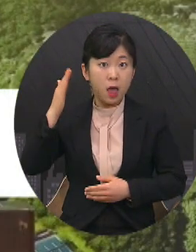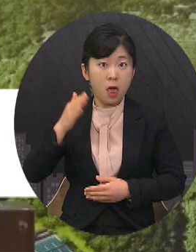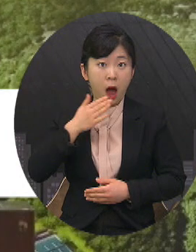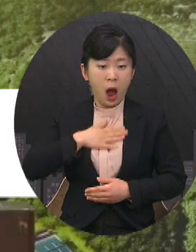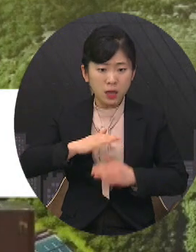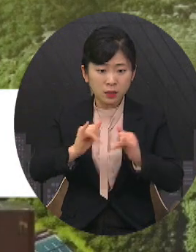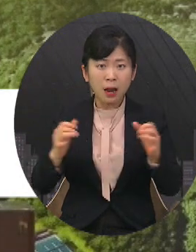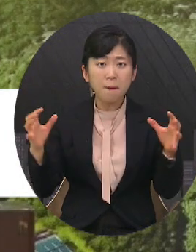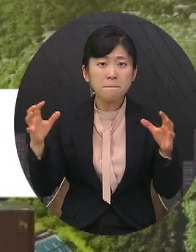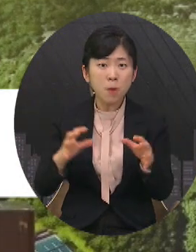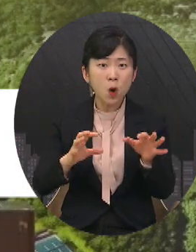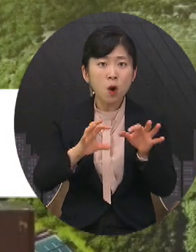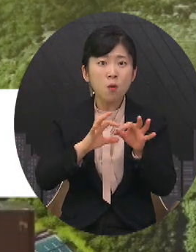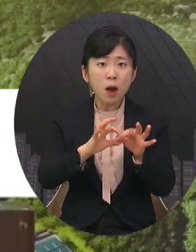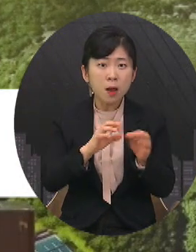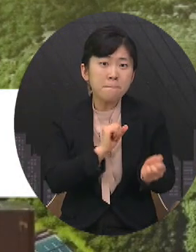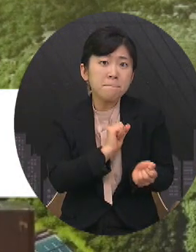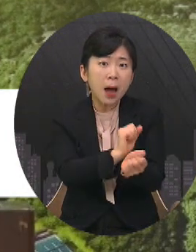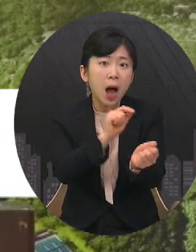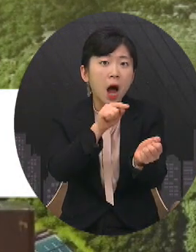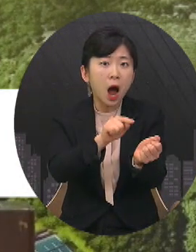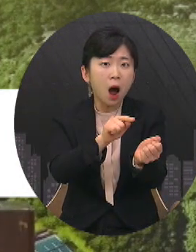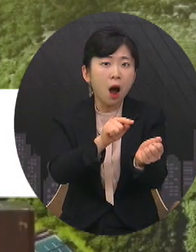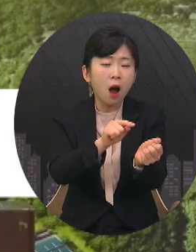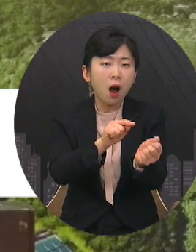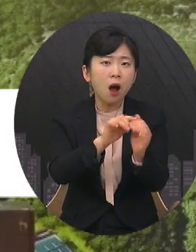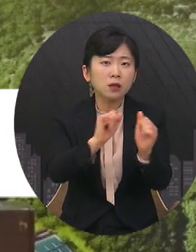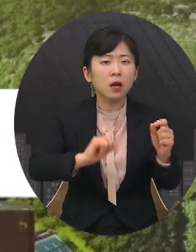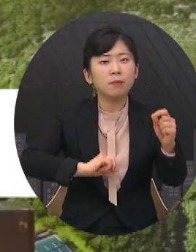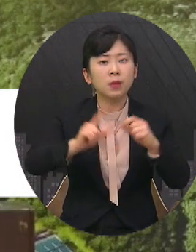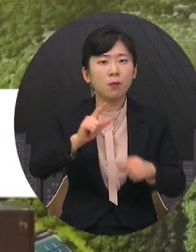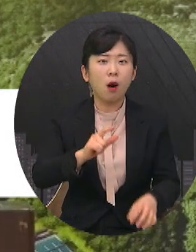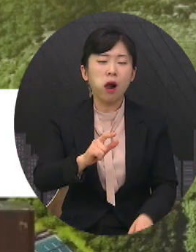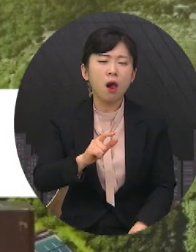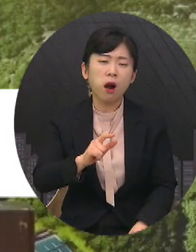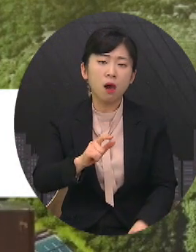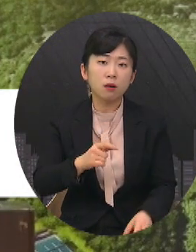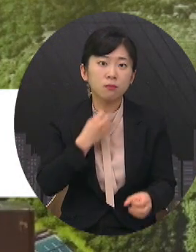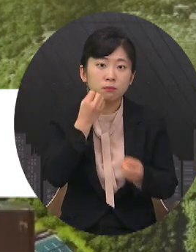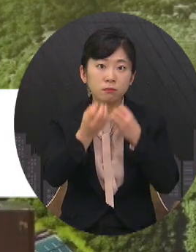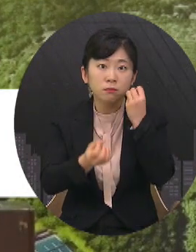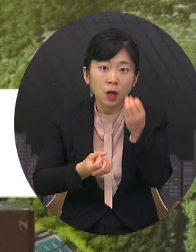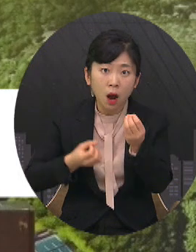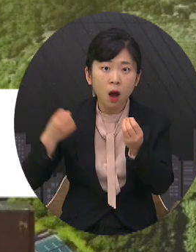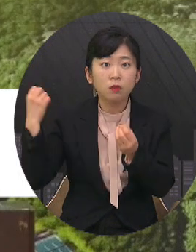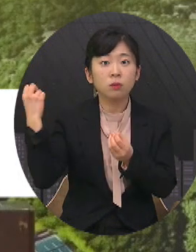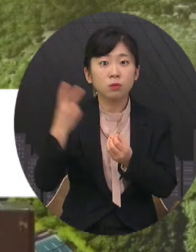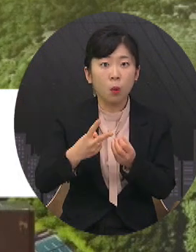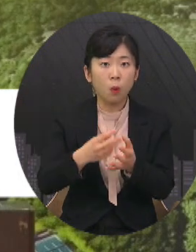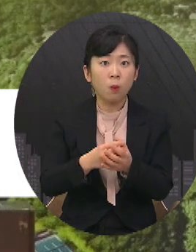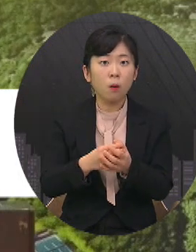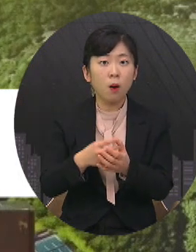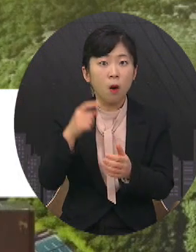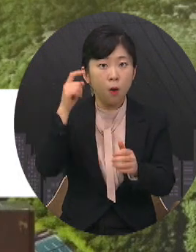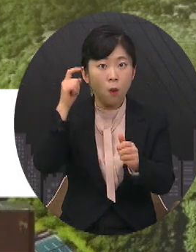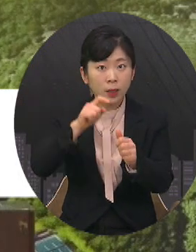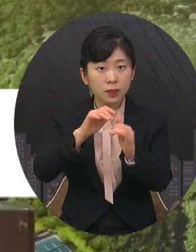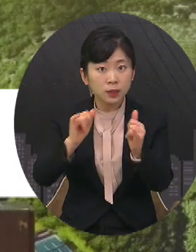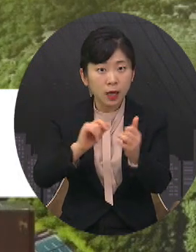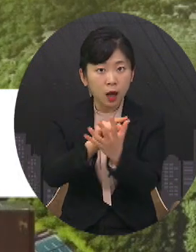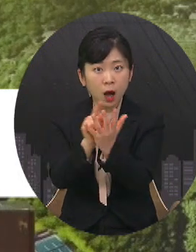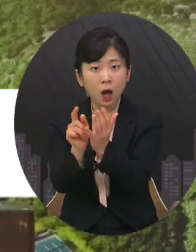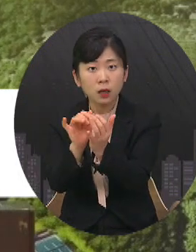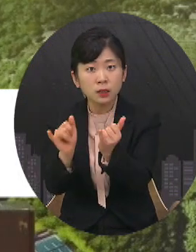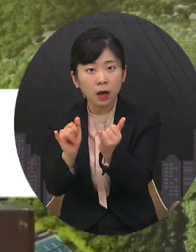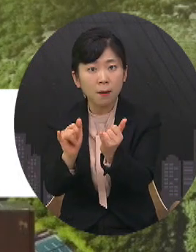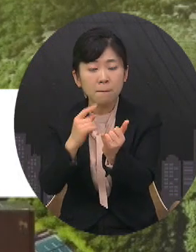사례는 사실과 부합하지 않은 진술이 진 업계 확인되는 경우 또 확진 저민 접촉자